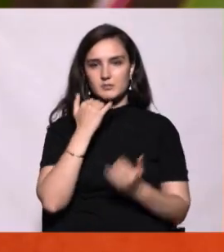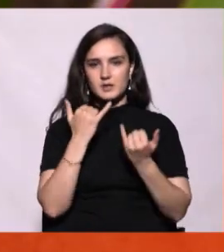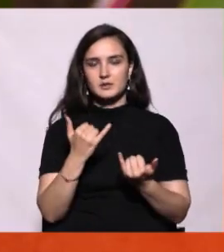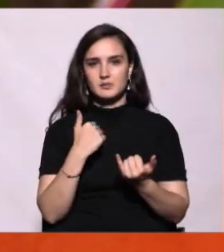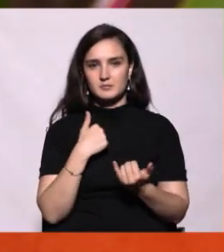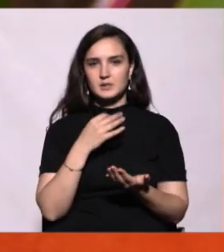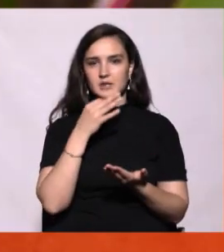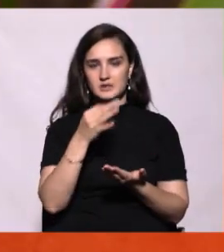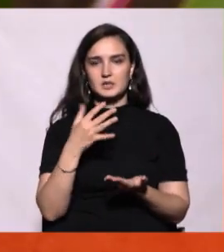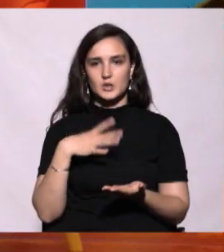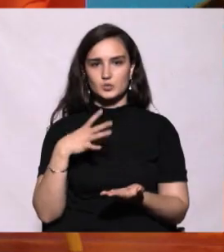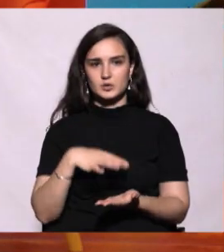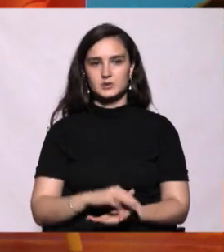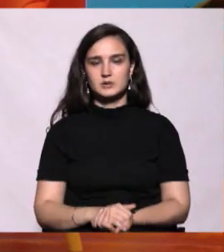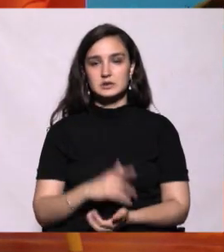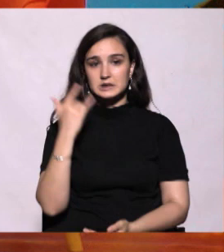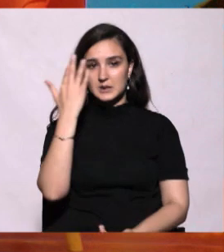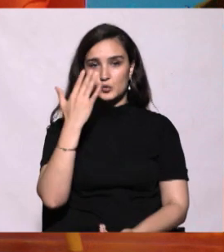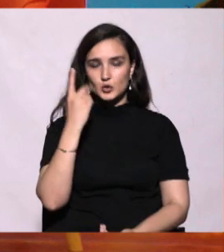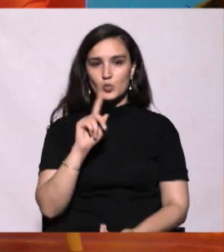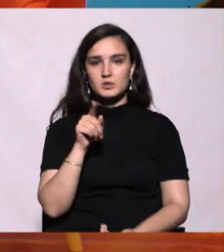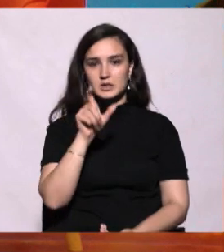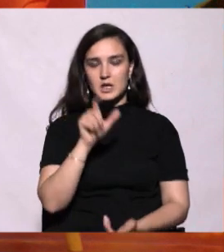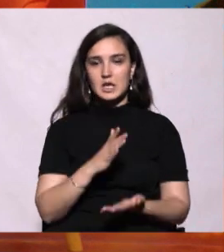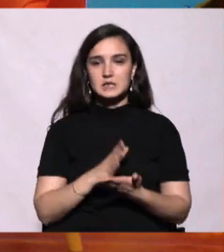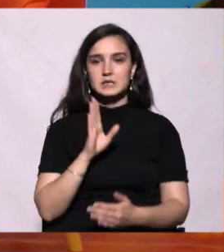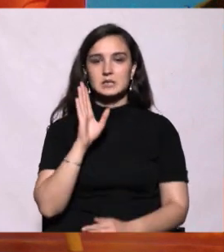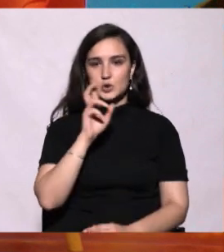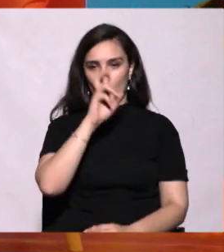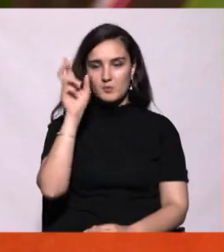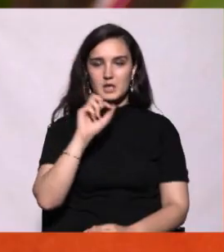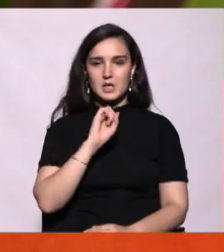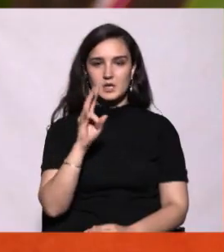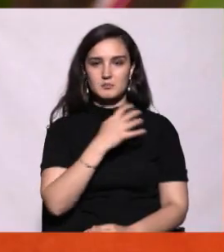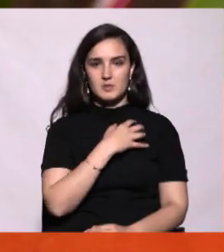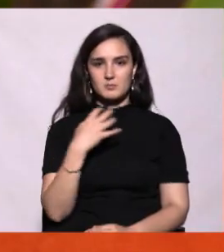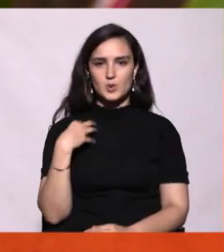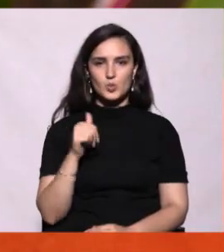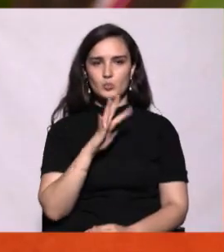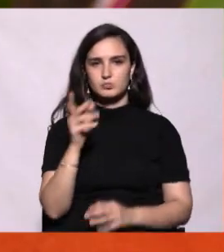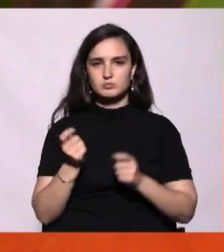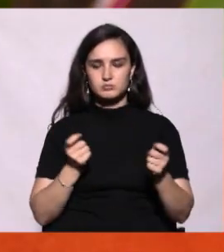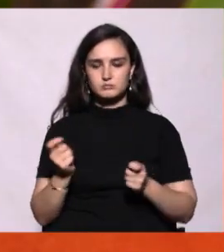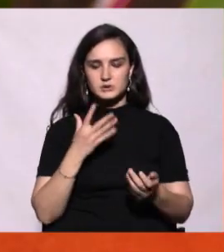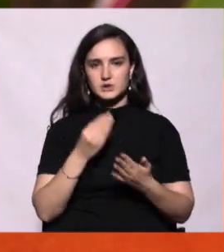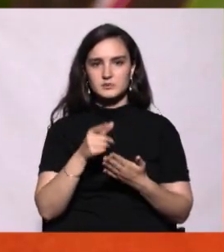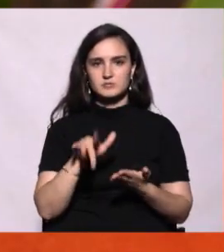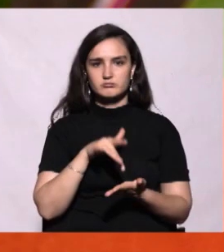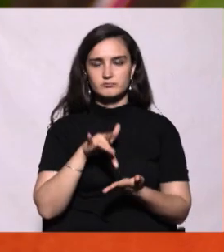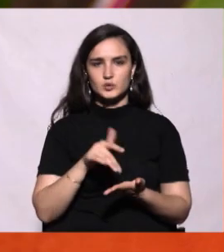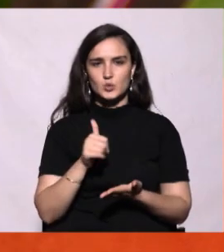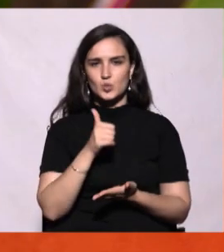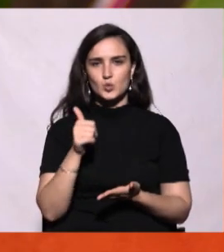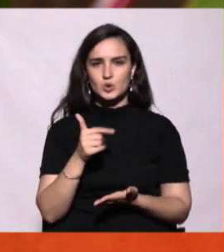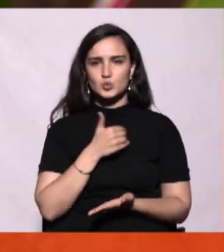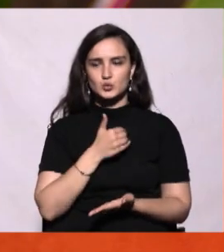I will say it in Georgian. წარმოიდგინეთ, რომ ხართ დედოფალი ან მეფე. როგორ მართავდით თქვენს ქვეყანას?